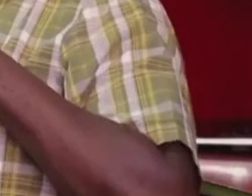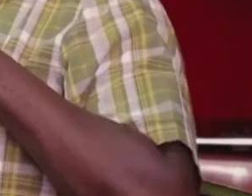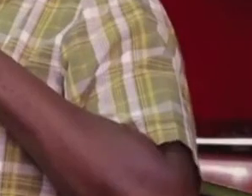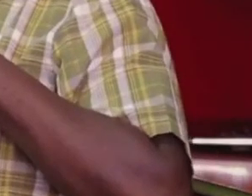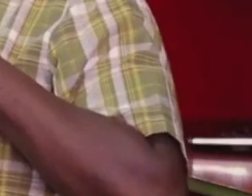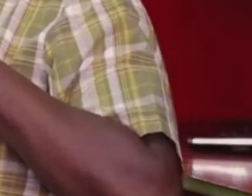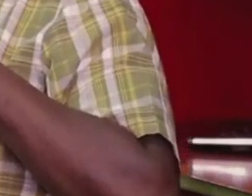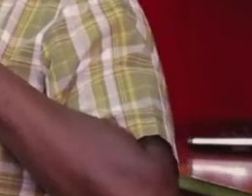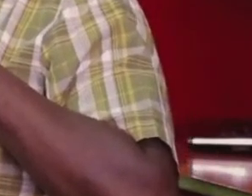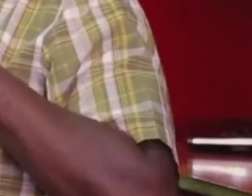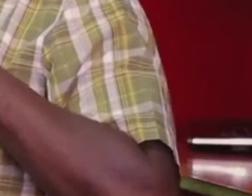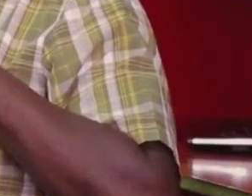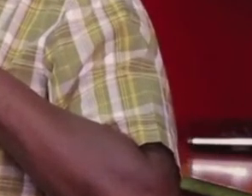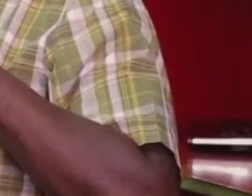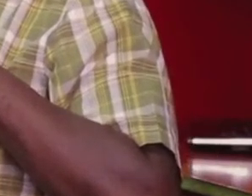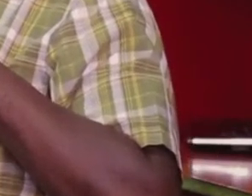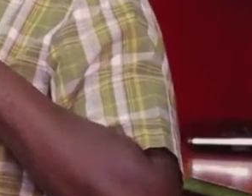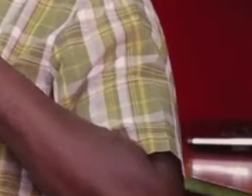ya.